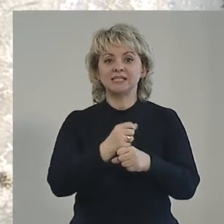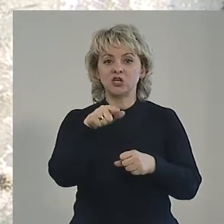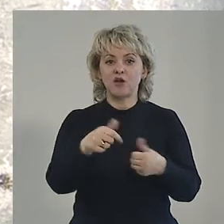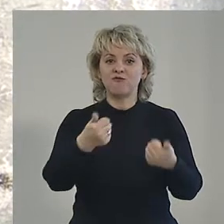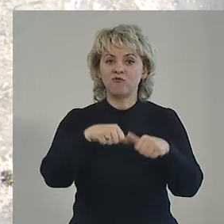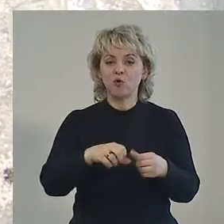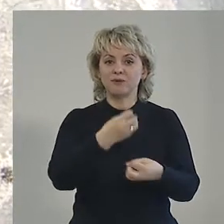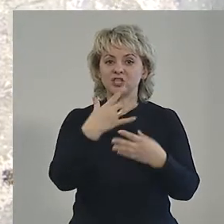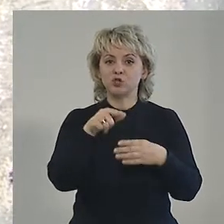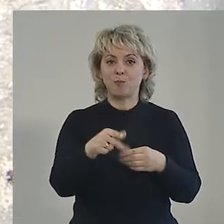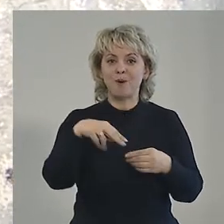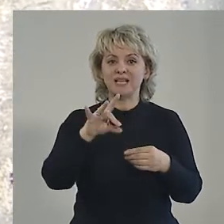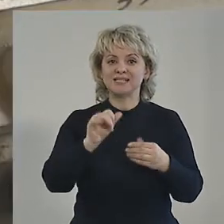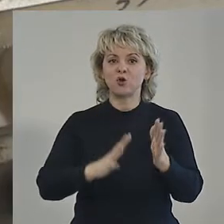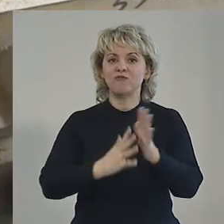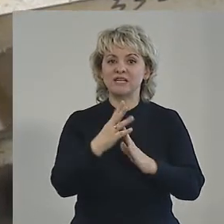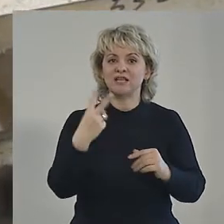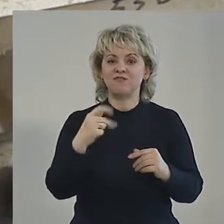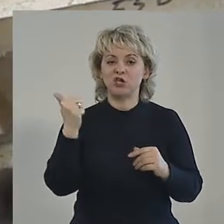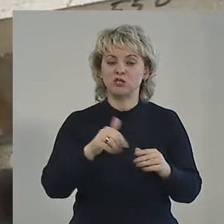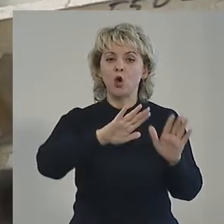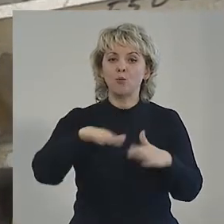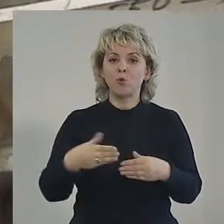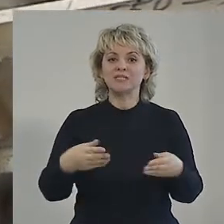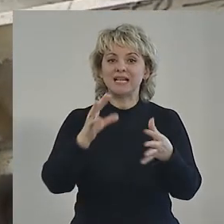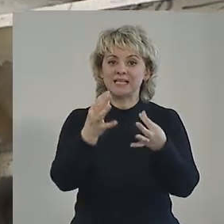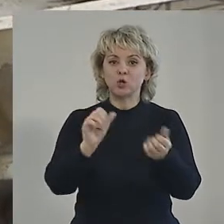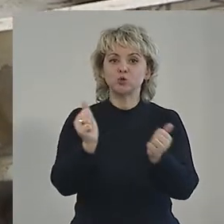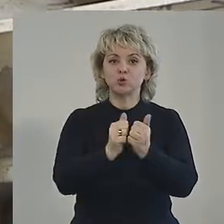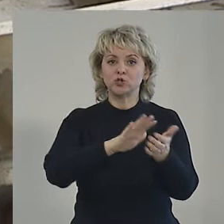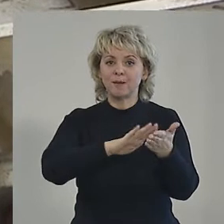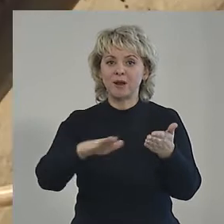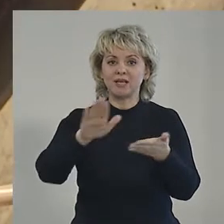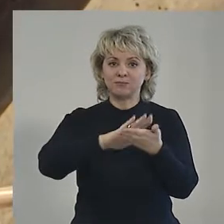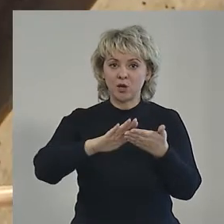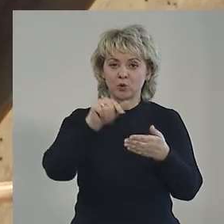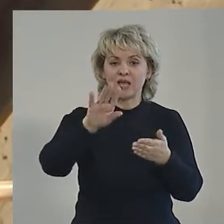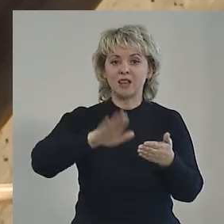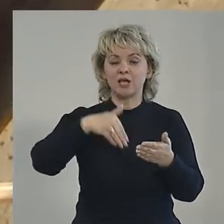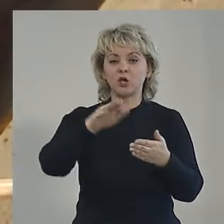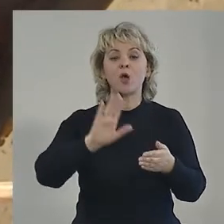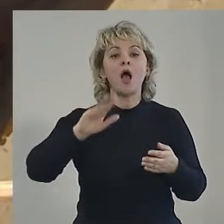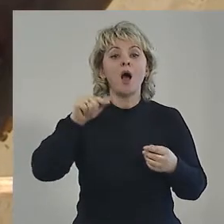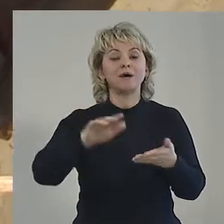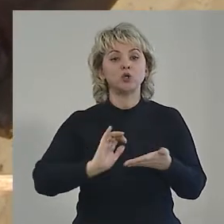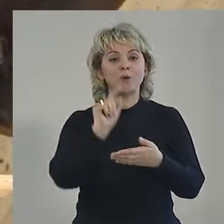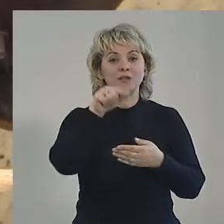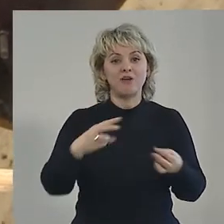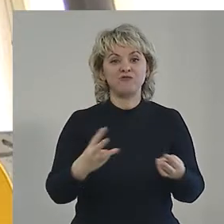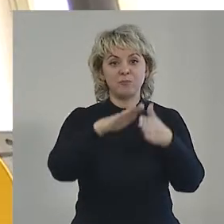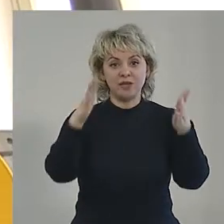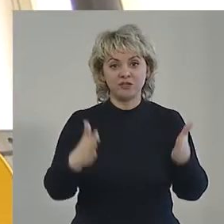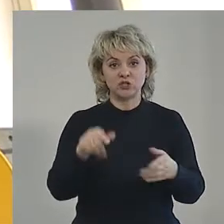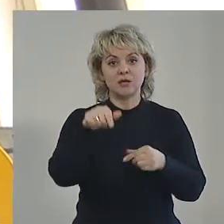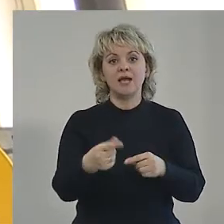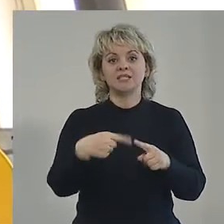формы. Тюльпан из полистирола вырастает за пару недель после заклейки, сушки, полировки, шлифовки и лакировки. И затем отправляется в печь,